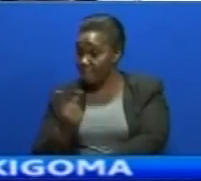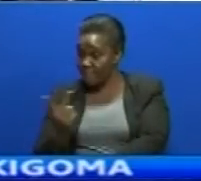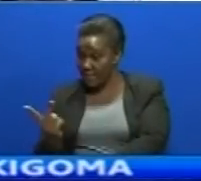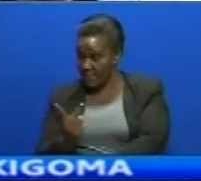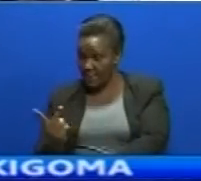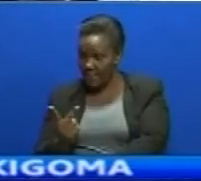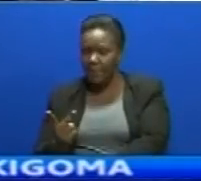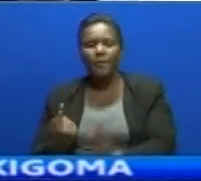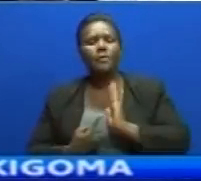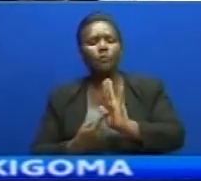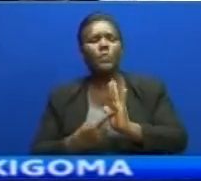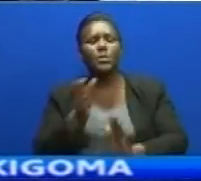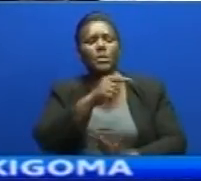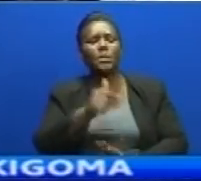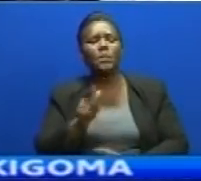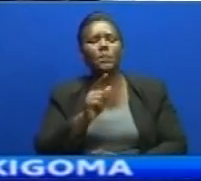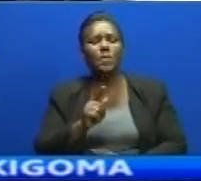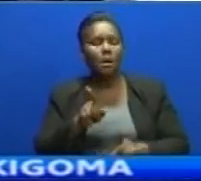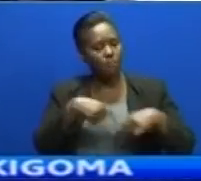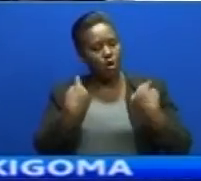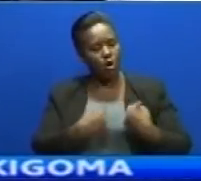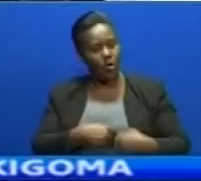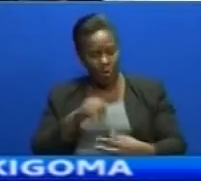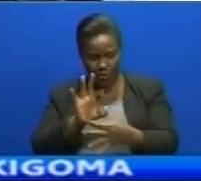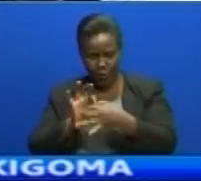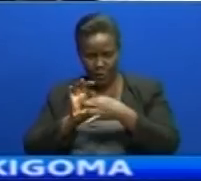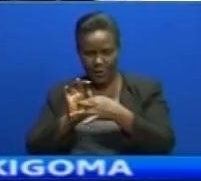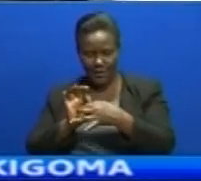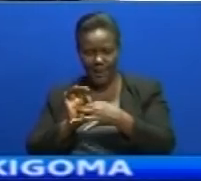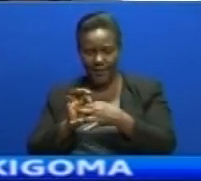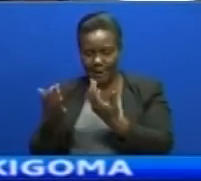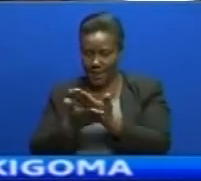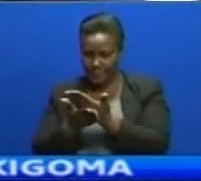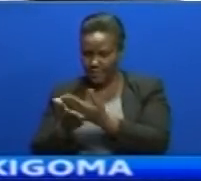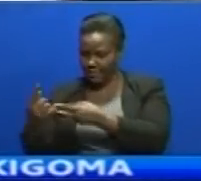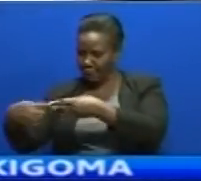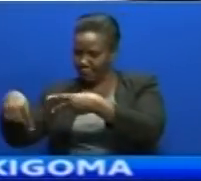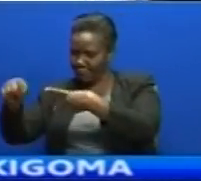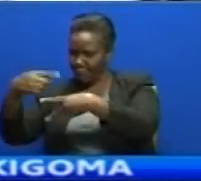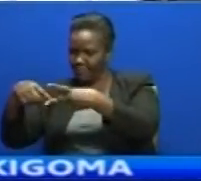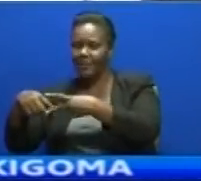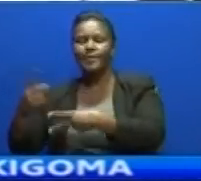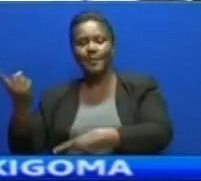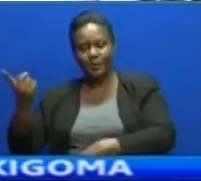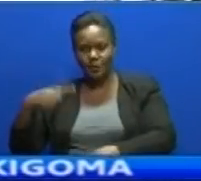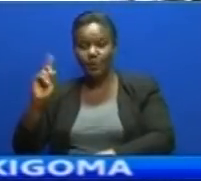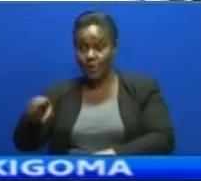kabisa kushirikiana na hizi nchi zingine ili wafanya biashara waweze kufanya kazi yao kwa urahisi.